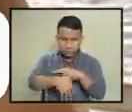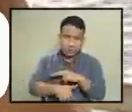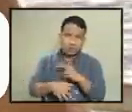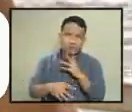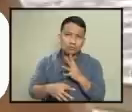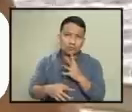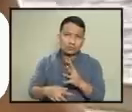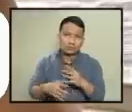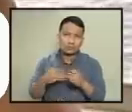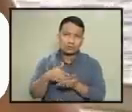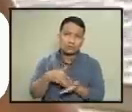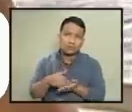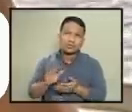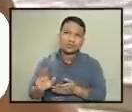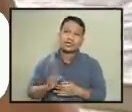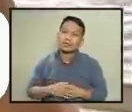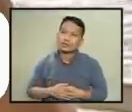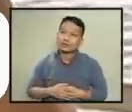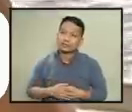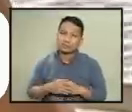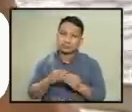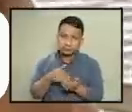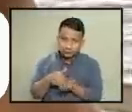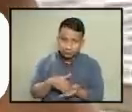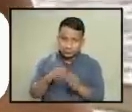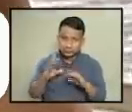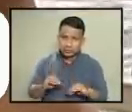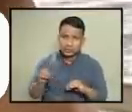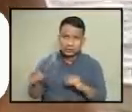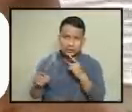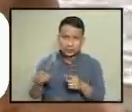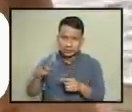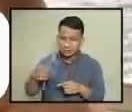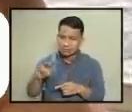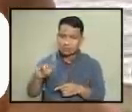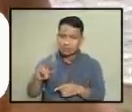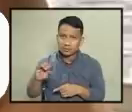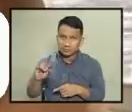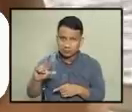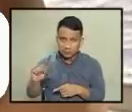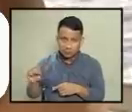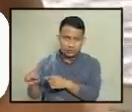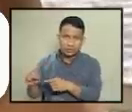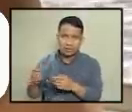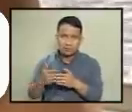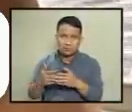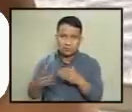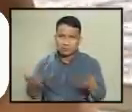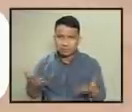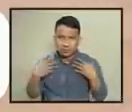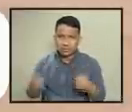Ibig sabihin, humina siya. Mas mahina. Ano pa ang sinasabi ng PHIVOLCS na mas lalakas